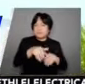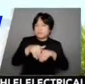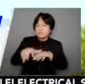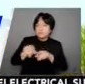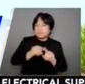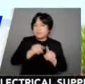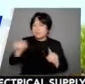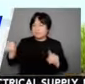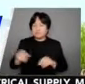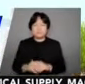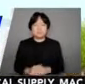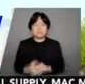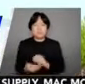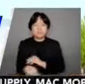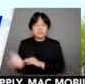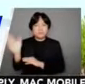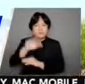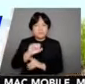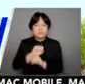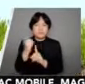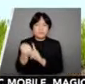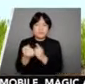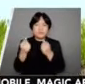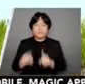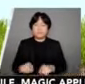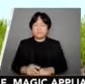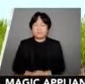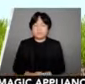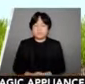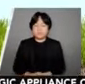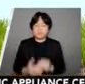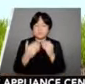maghapon maram salamat marah